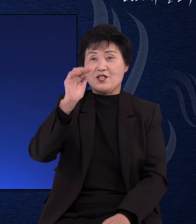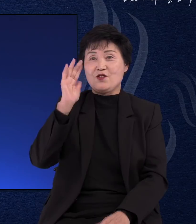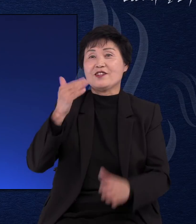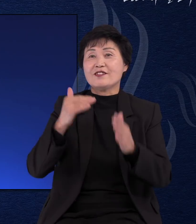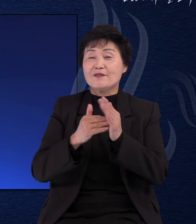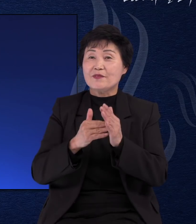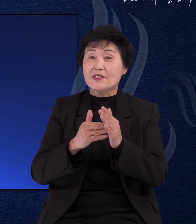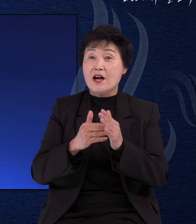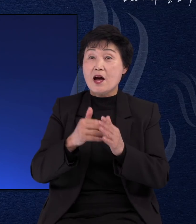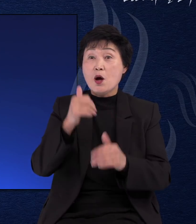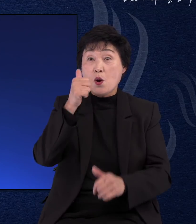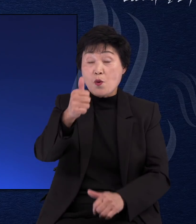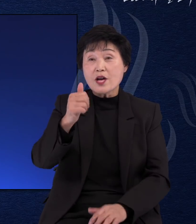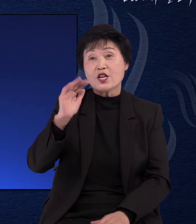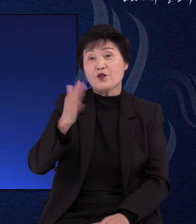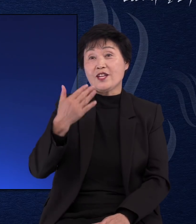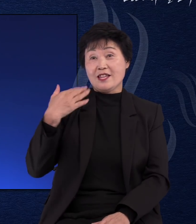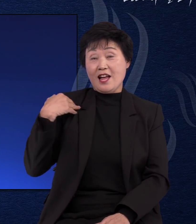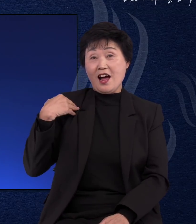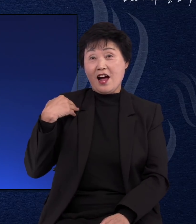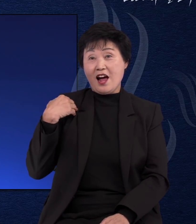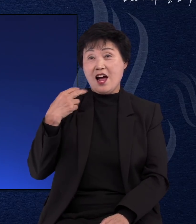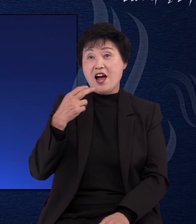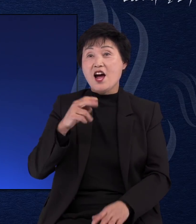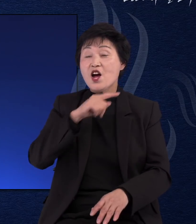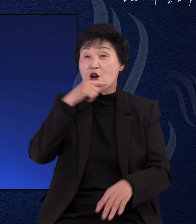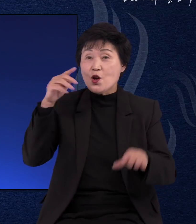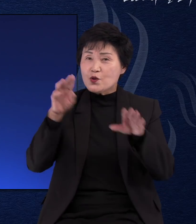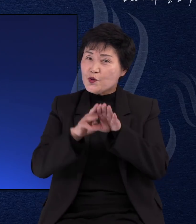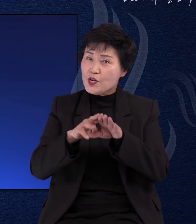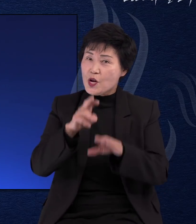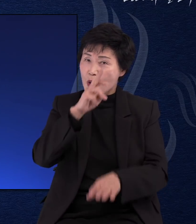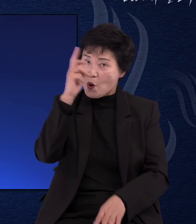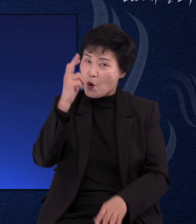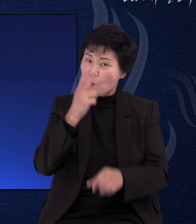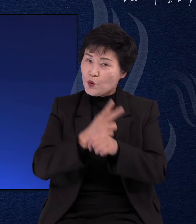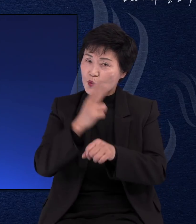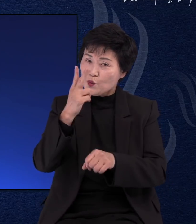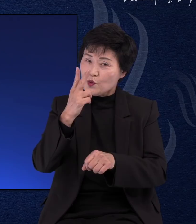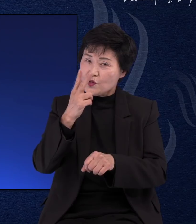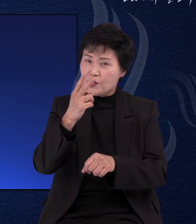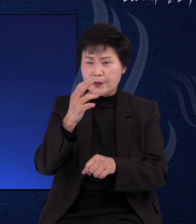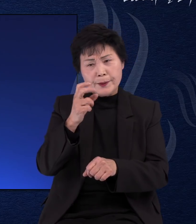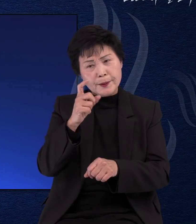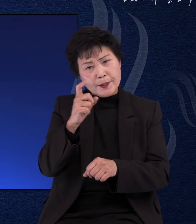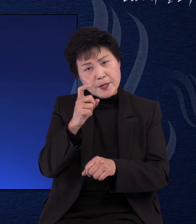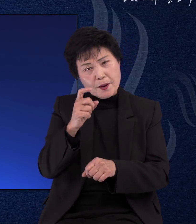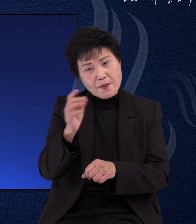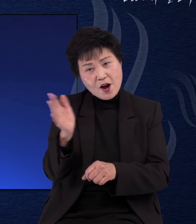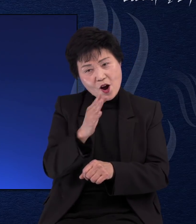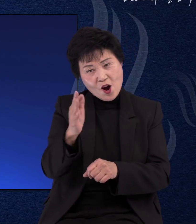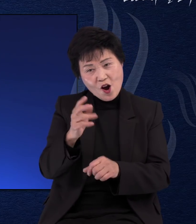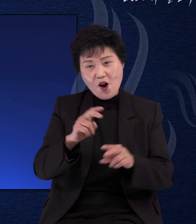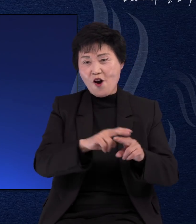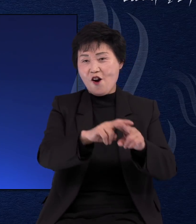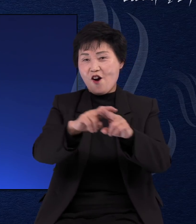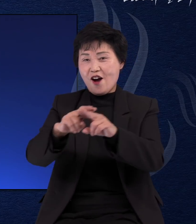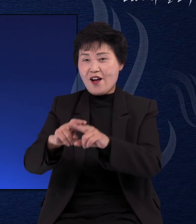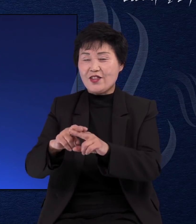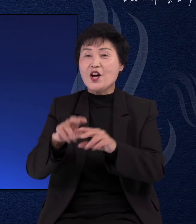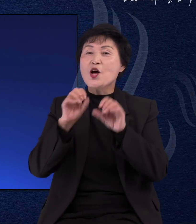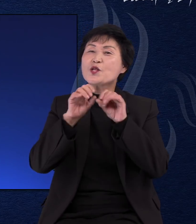되어가지고 제가 주일날 오후 2시에 한 10몇 명을 앉혀놓고 이제 제가 찬양 인도를 하고, 전도사님이 안